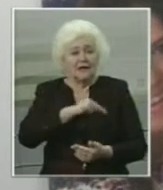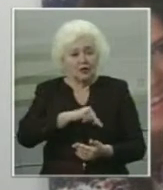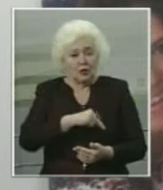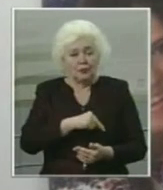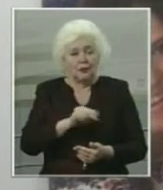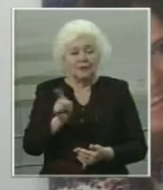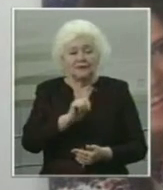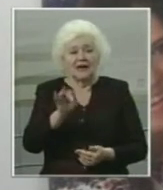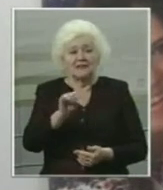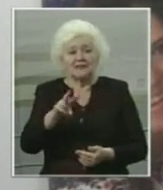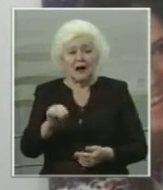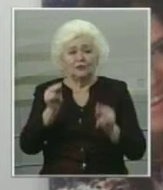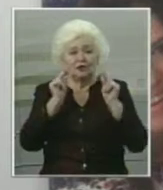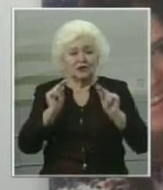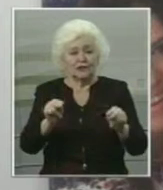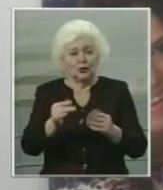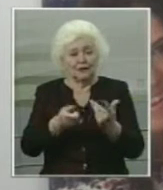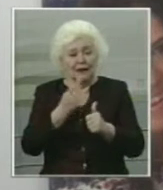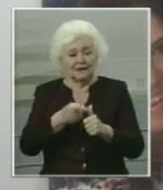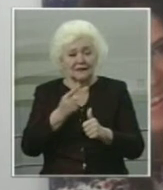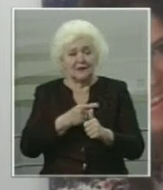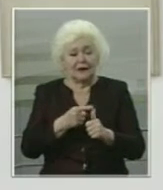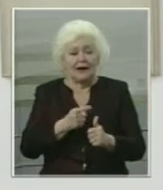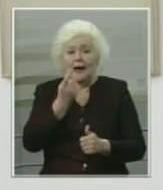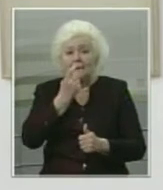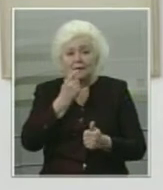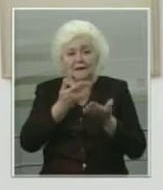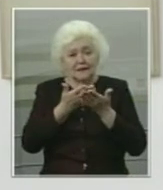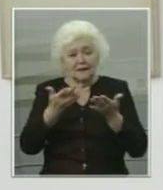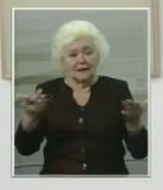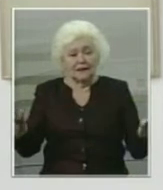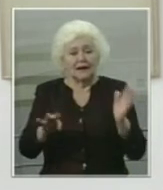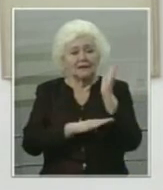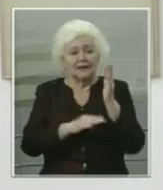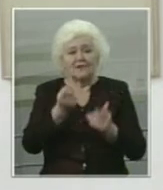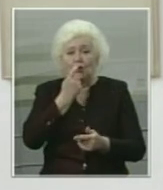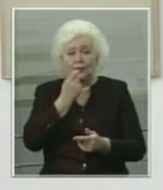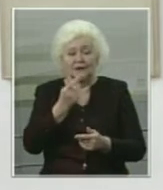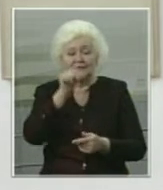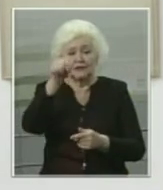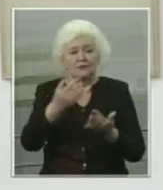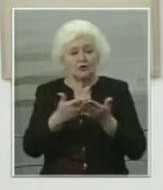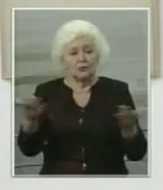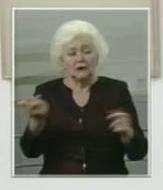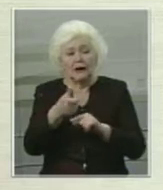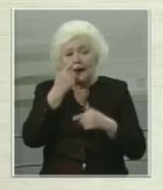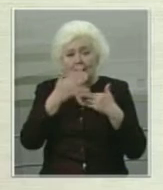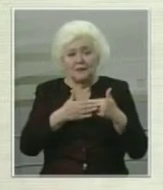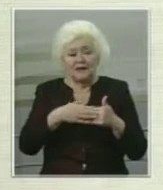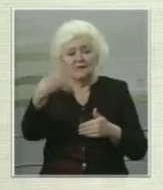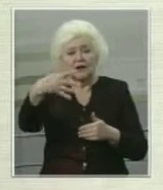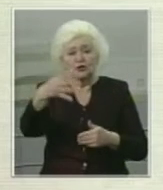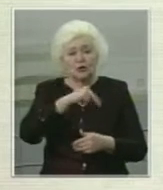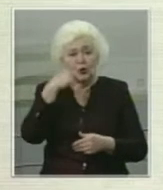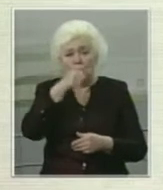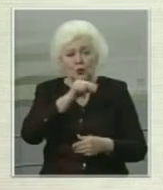Це сад чеснот, називається цикл, дерева писанки. Взагалі в цьому циклі близько 40 робіт,